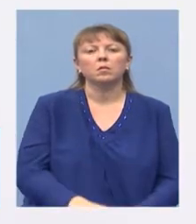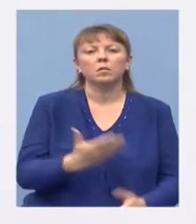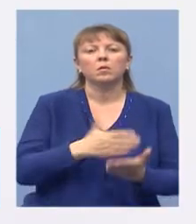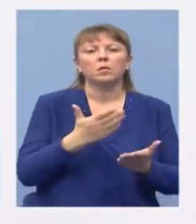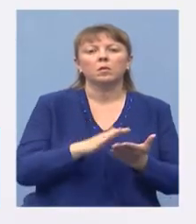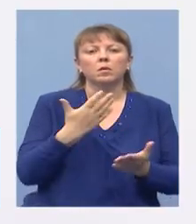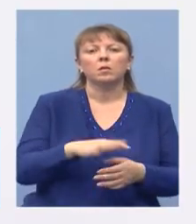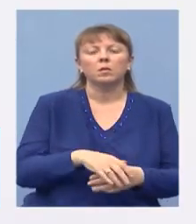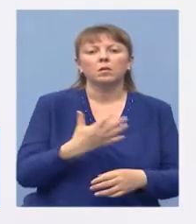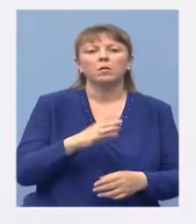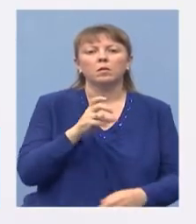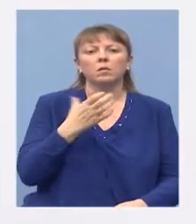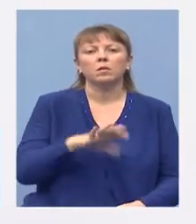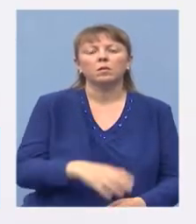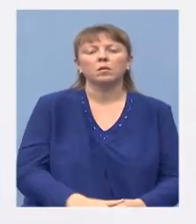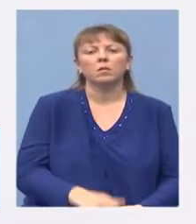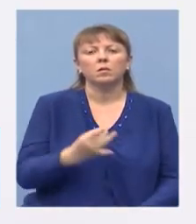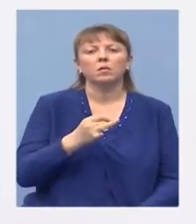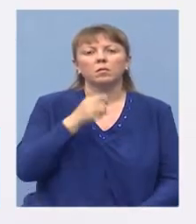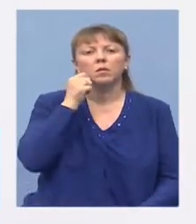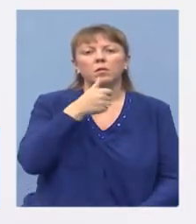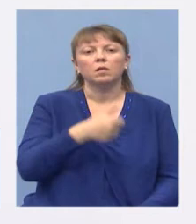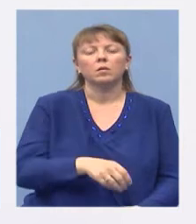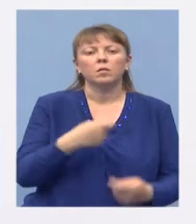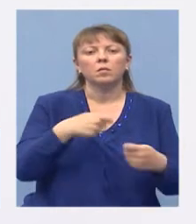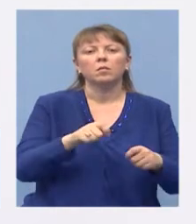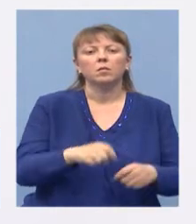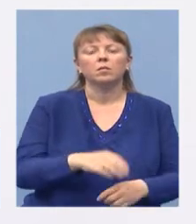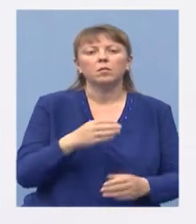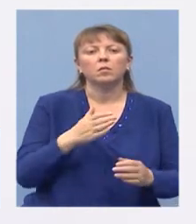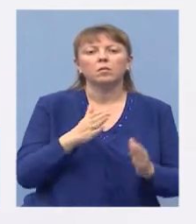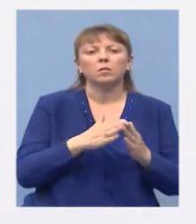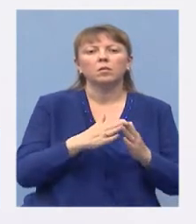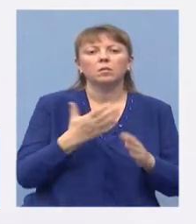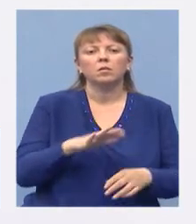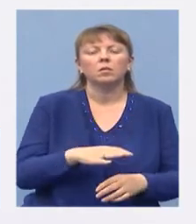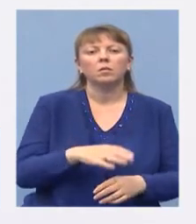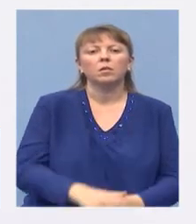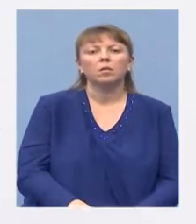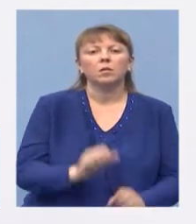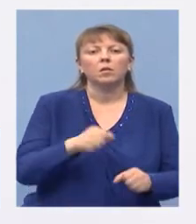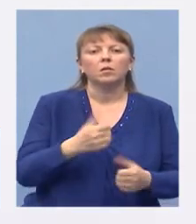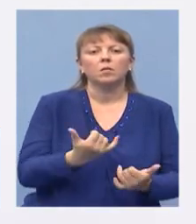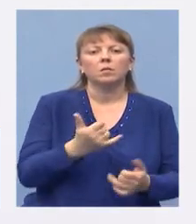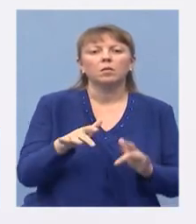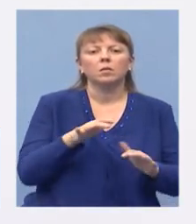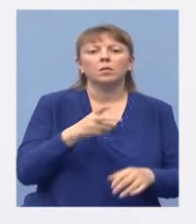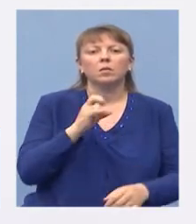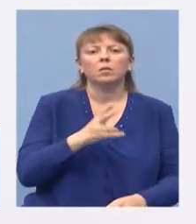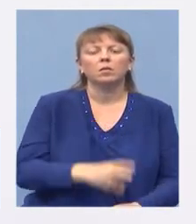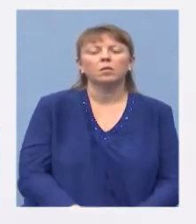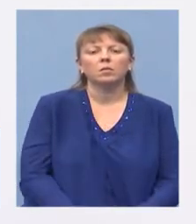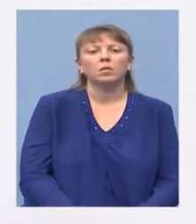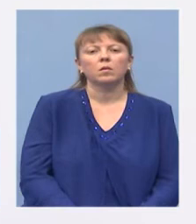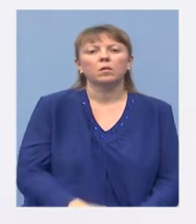постепенно внедряются некоторые сервисы. Например, с прошлого года при продаже, купле-продаже зарегистрировать недвижимость можно прямо у нотариуса.